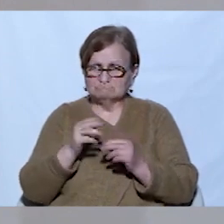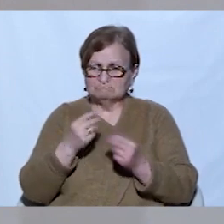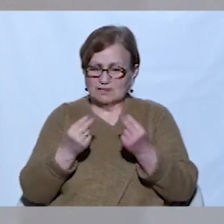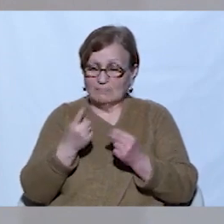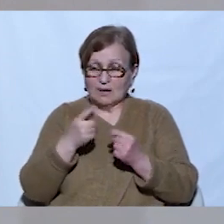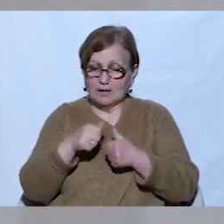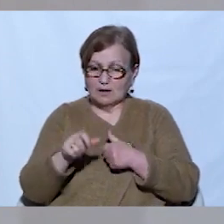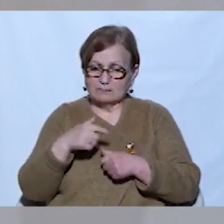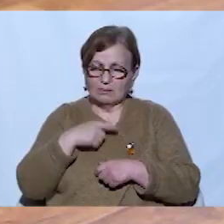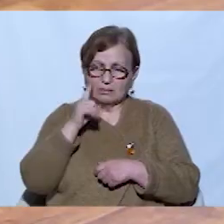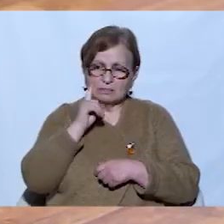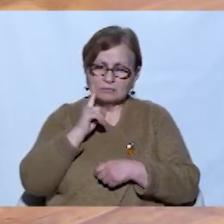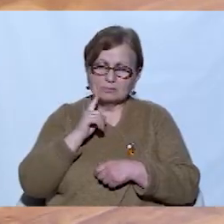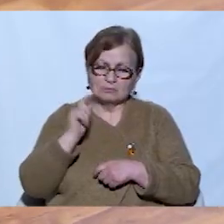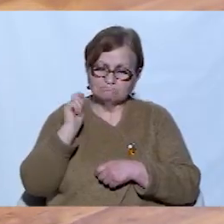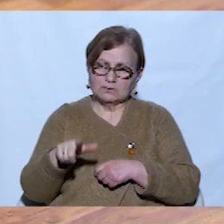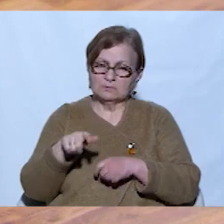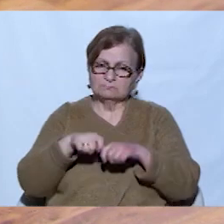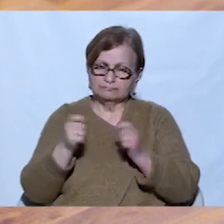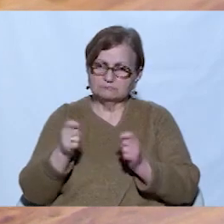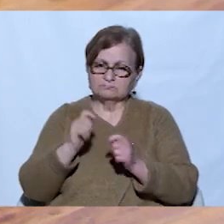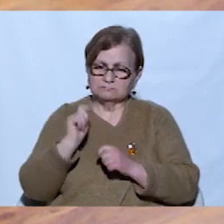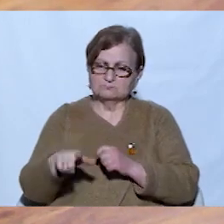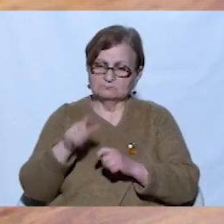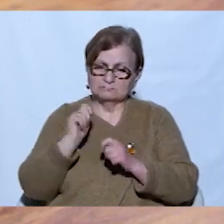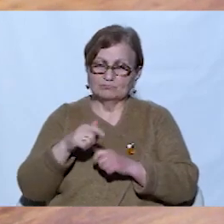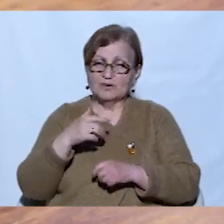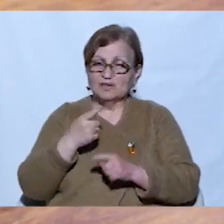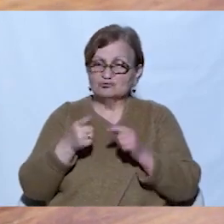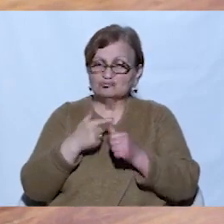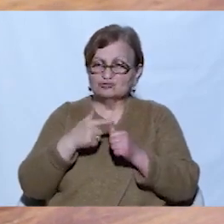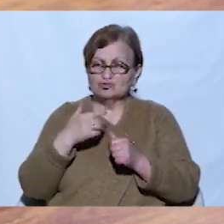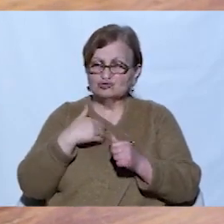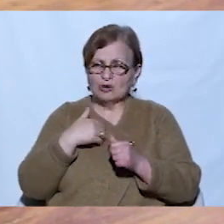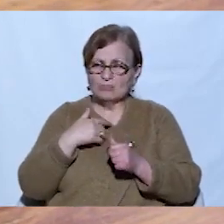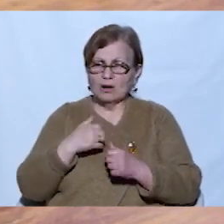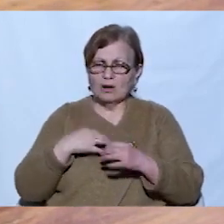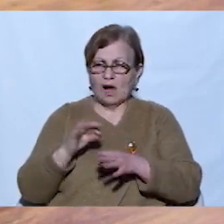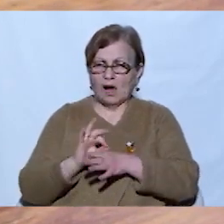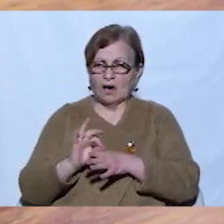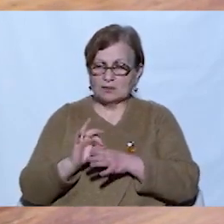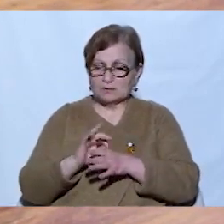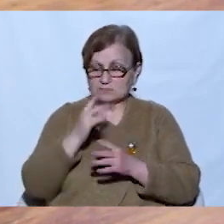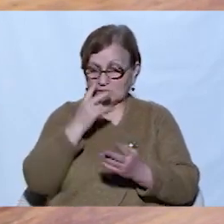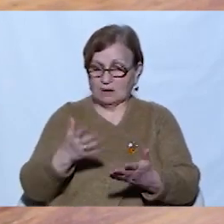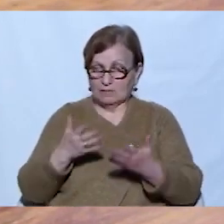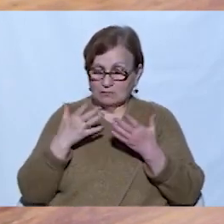და სიამონებას მაინჭებს ის, რომ მაგალითად გავტეხო, აი ჩემი აგრესია გამოვხატო სათამაშოს დაზიანებით, ეს უკვე შეიძლება